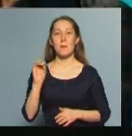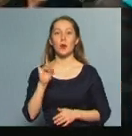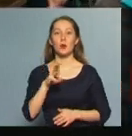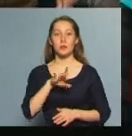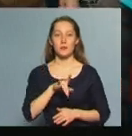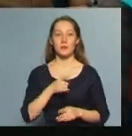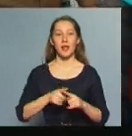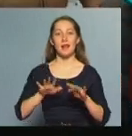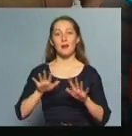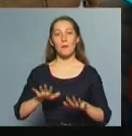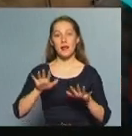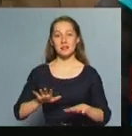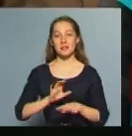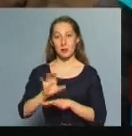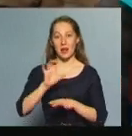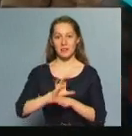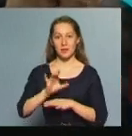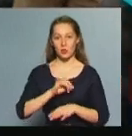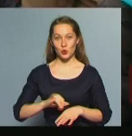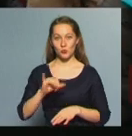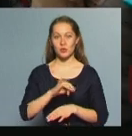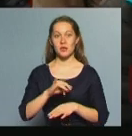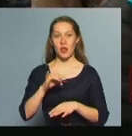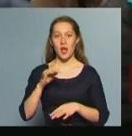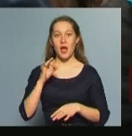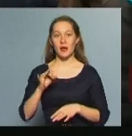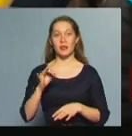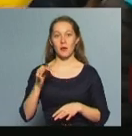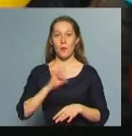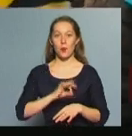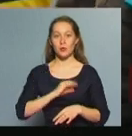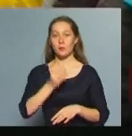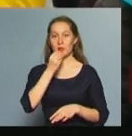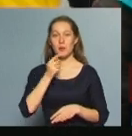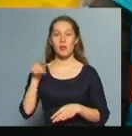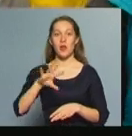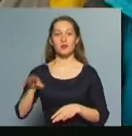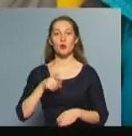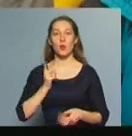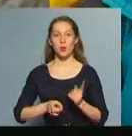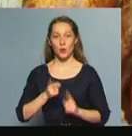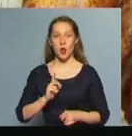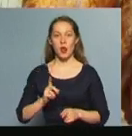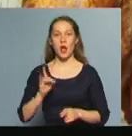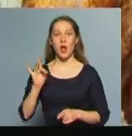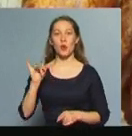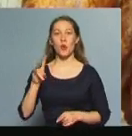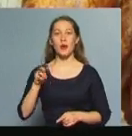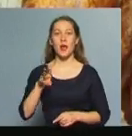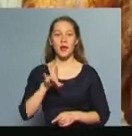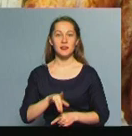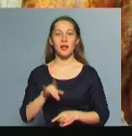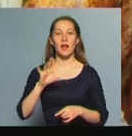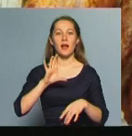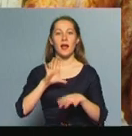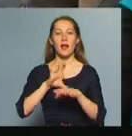местный производитель, он себя уже давно зарекомендовал на рынке. То есть у него вся продукция из натурального сырья идет. Вот, пожалуйста, рулеты,